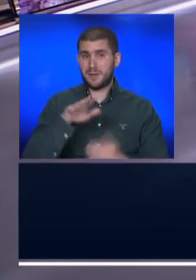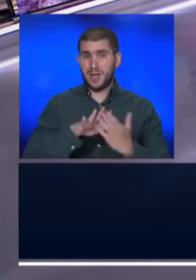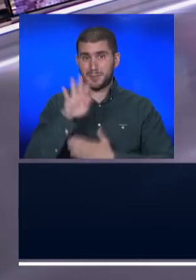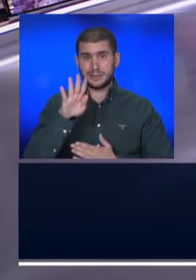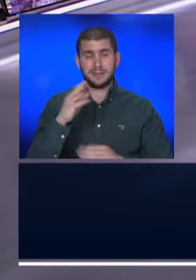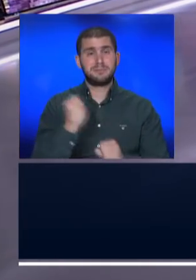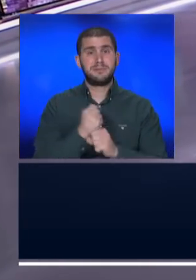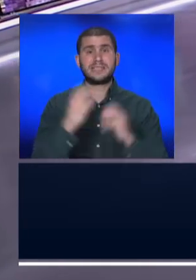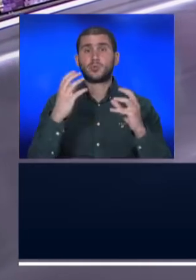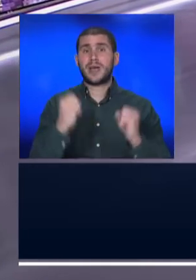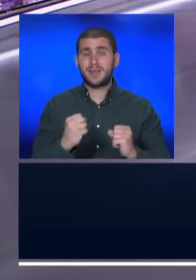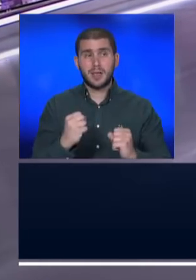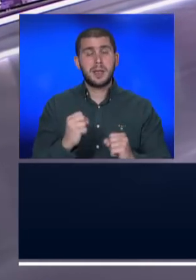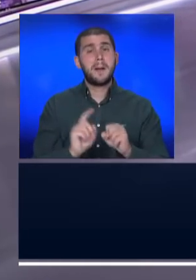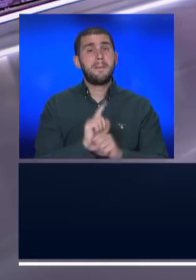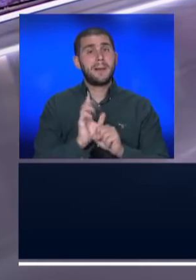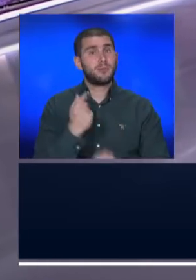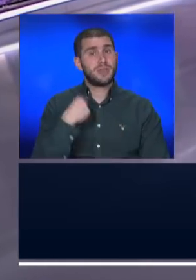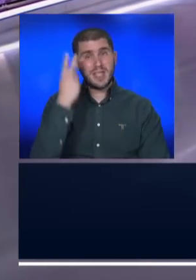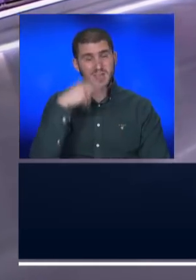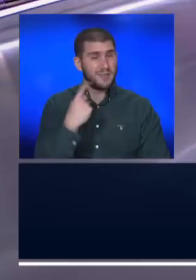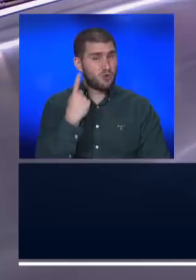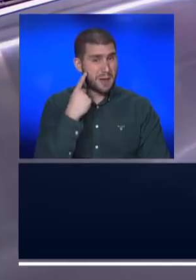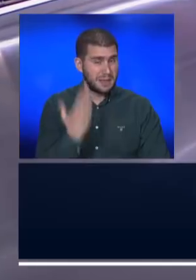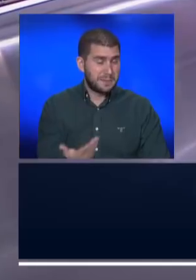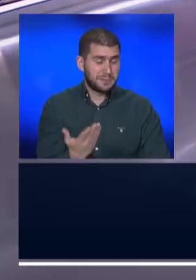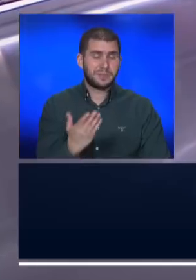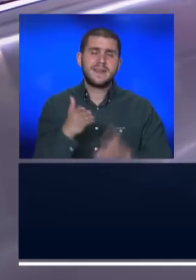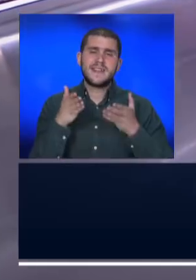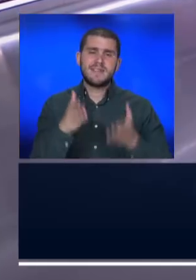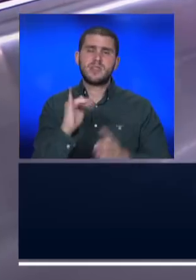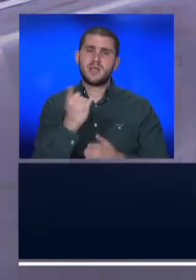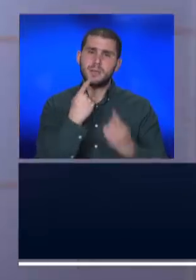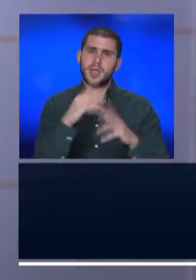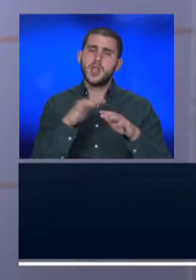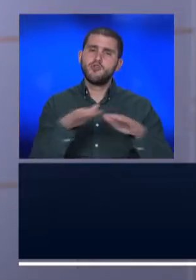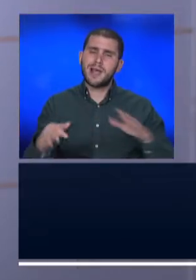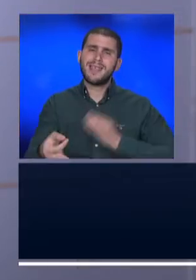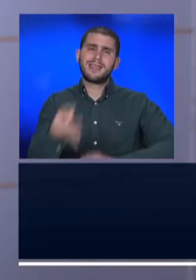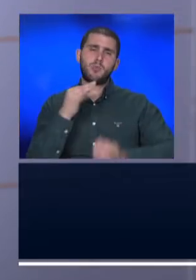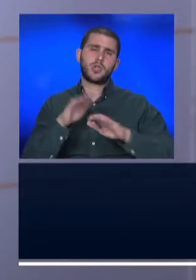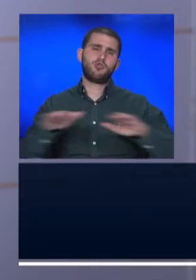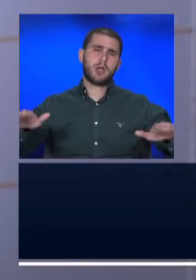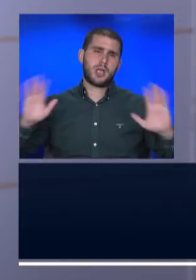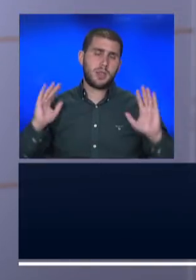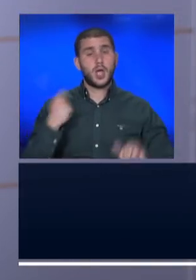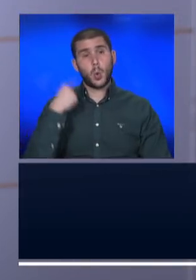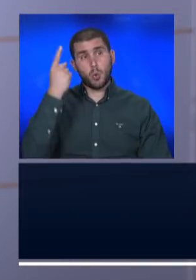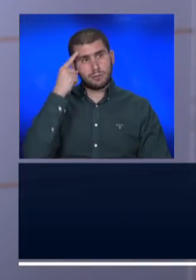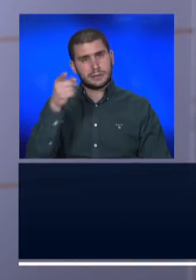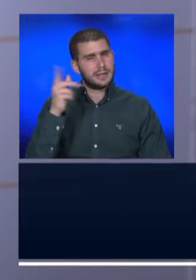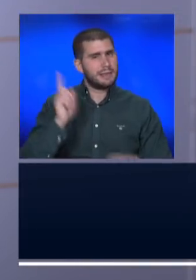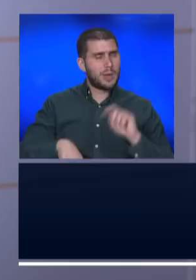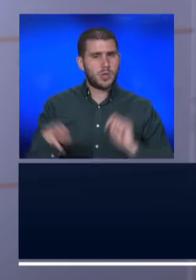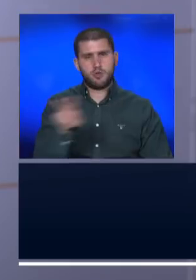לפחות כרגע ממה שאני שומעת, הכיוון כן מדבר על שקט תמורת שקט. אני חושבת שזו תהיה טעות לשני הצדדים, כי המשמעות